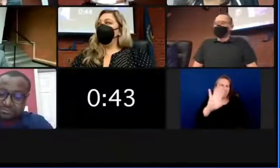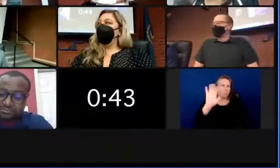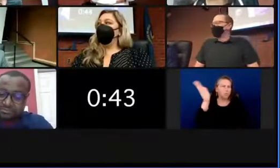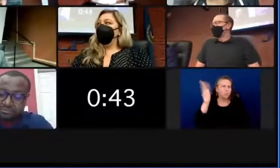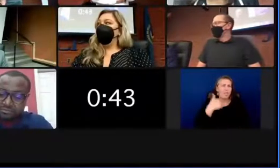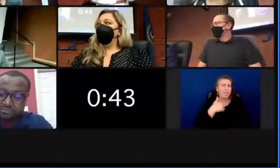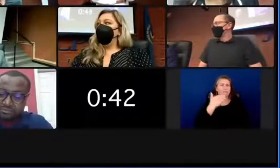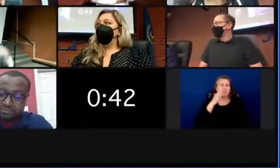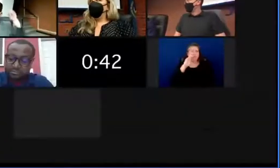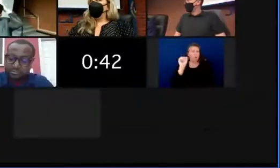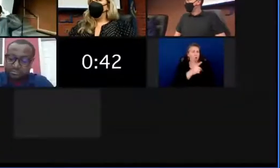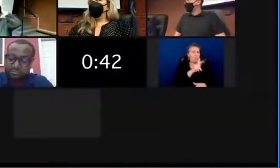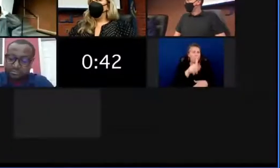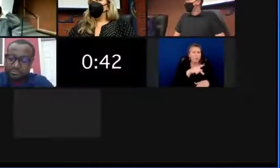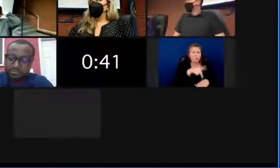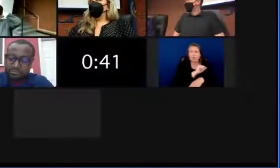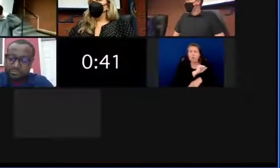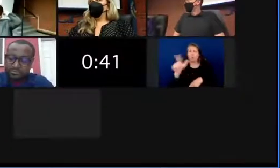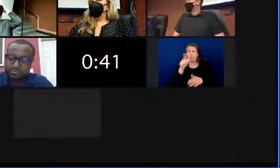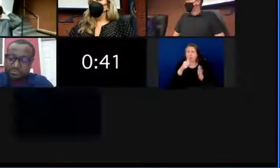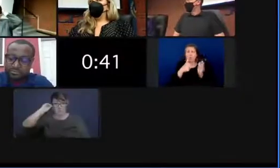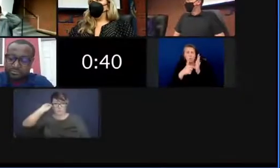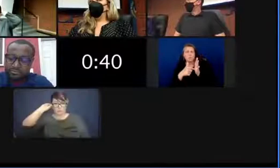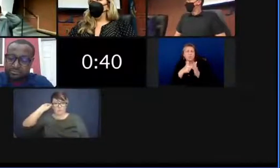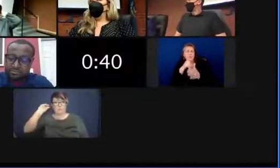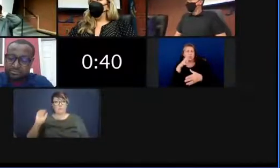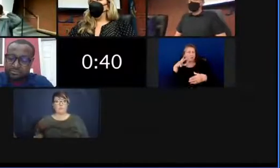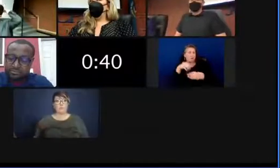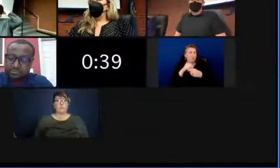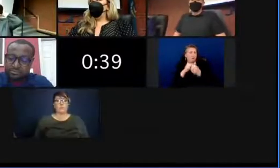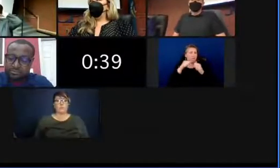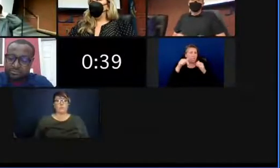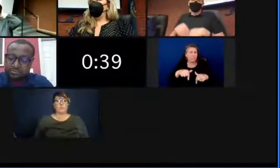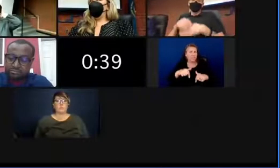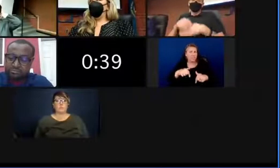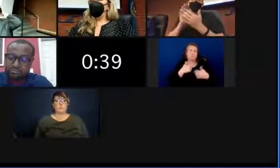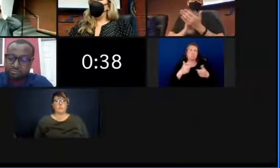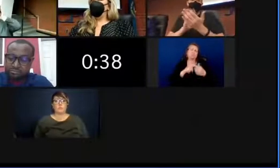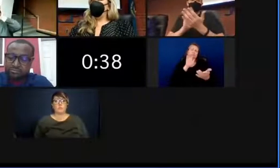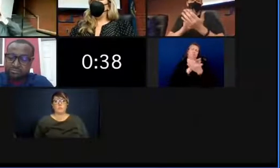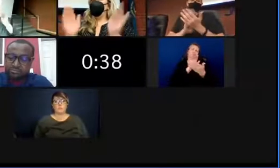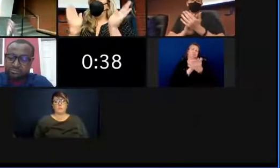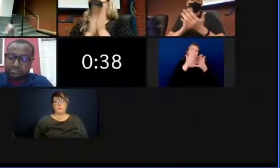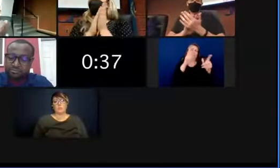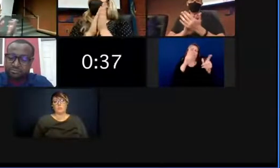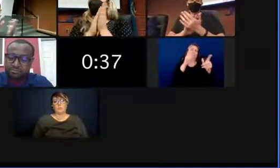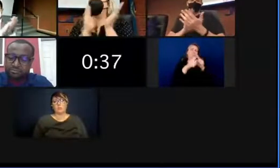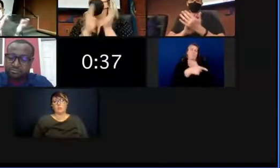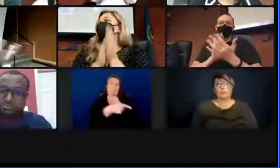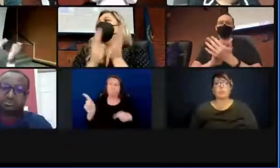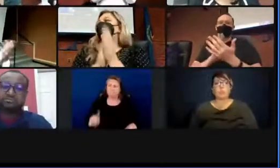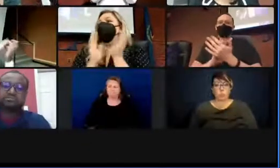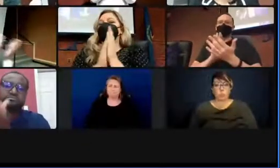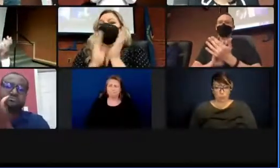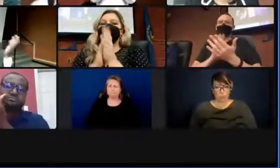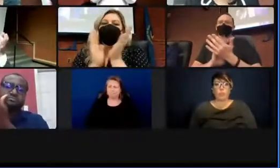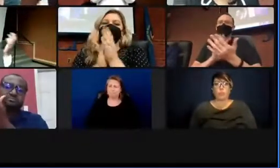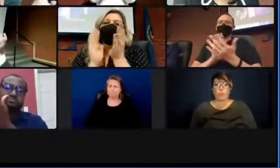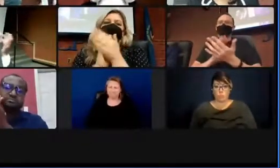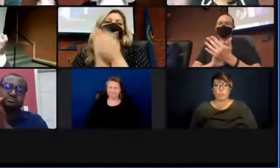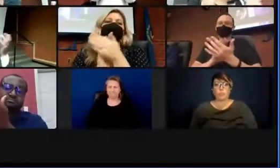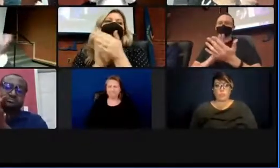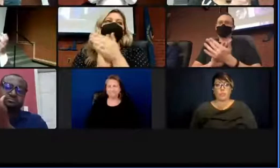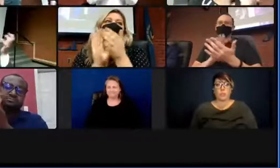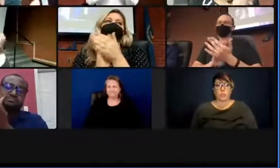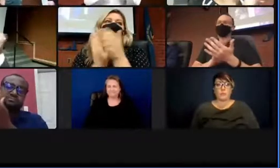kuna mwanafunzi mmoja ambaye alisema kwa kweli aliweza kufaidika kutokana na mipango hii na aliweza kufaulu katika somo la